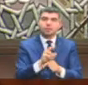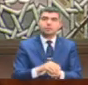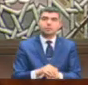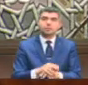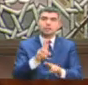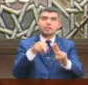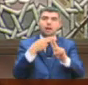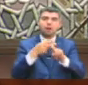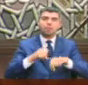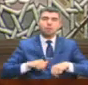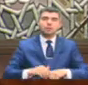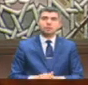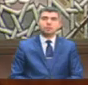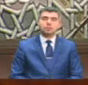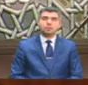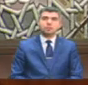رد السيد الوزير.